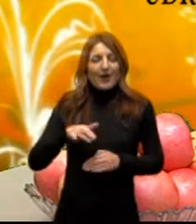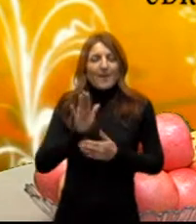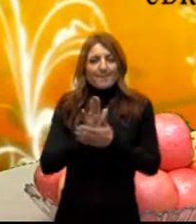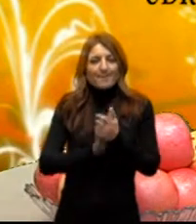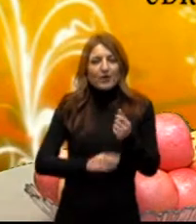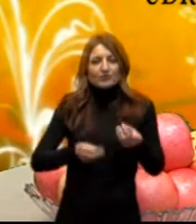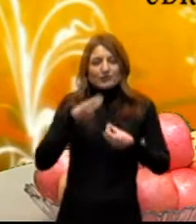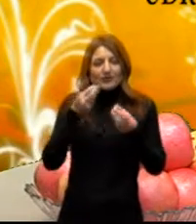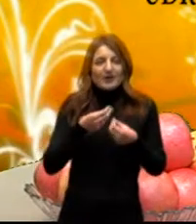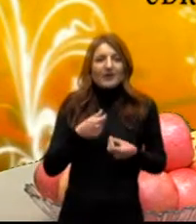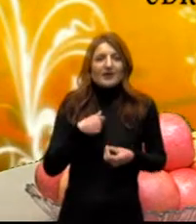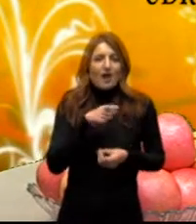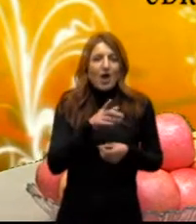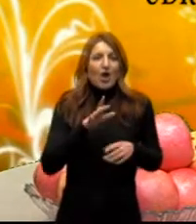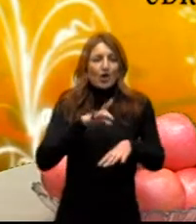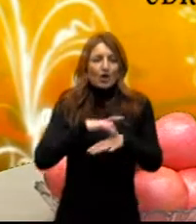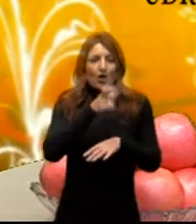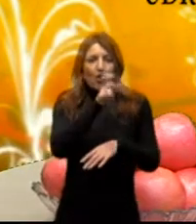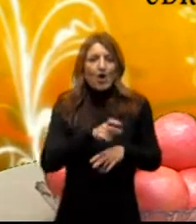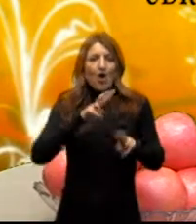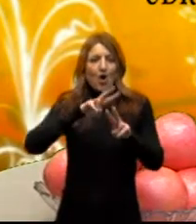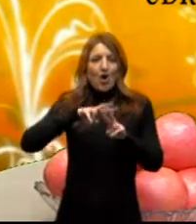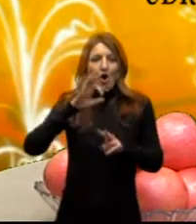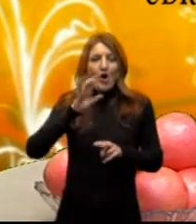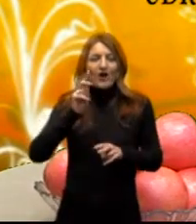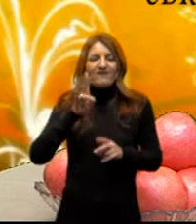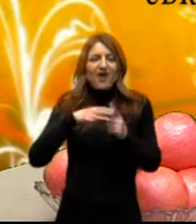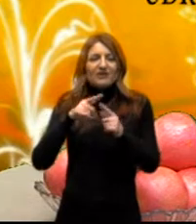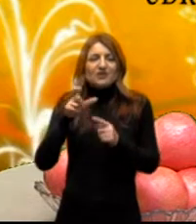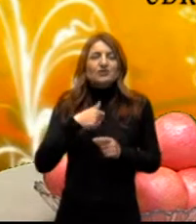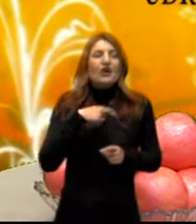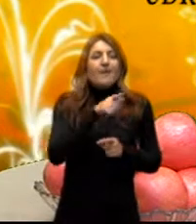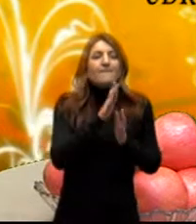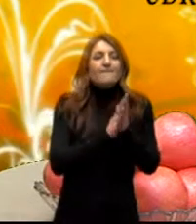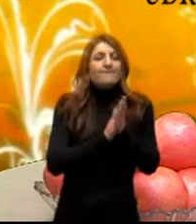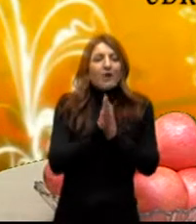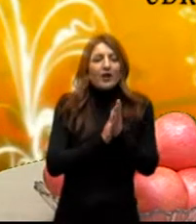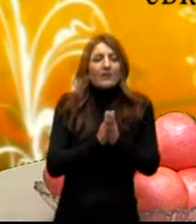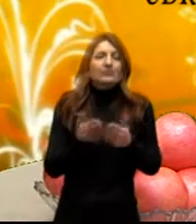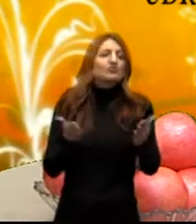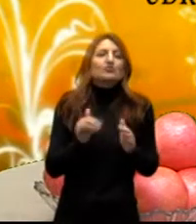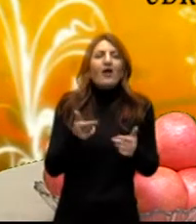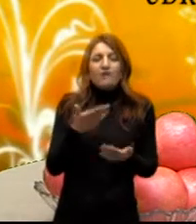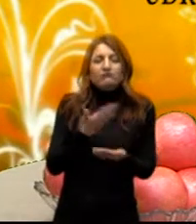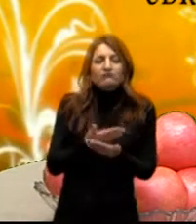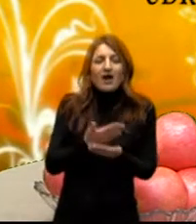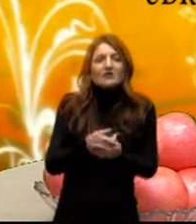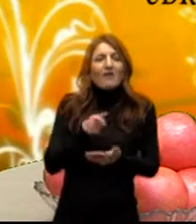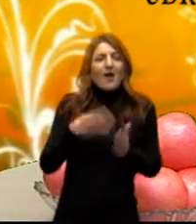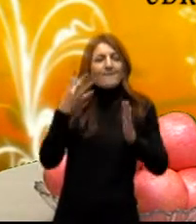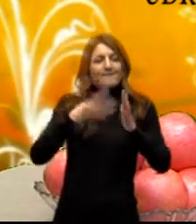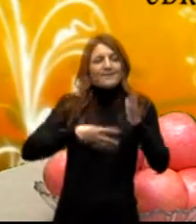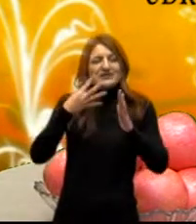govoriti, vas, doktorice Horvatić, molim da mi kažete što je bazno u psihološkom